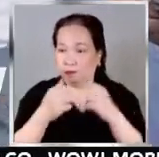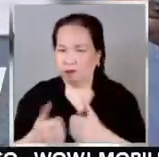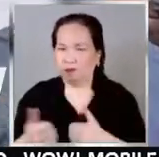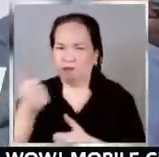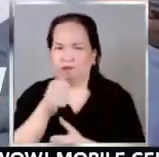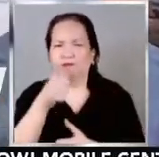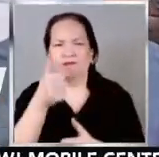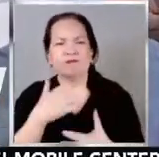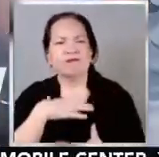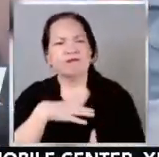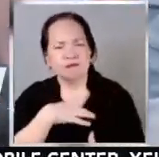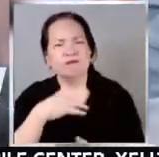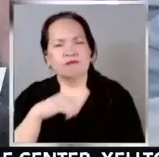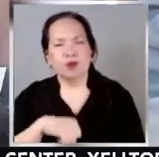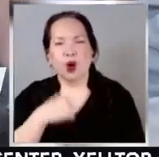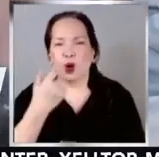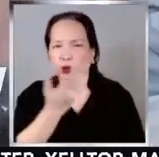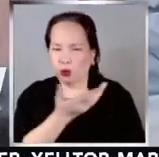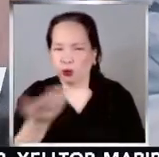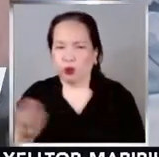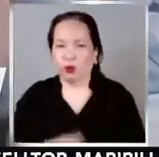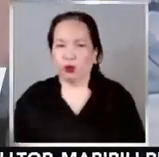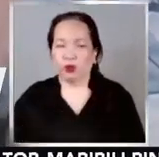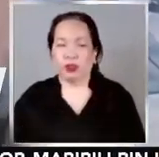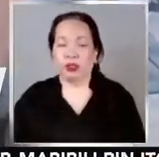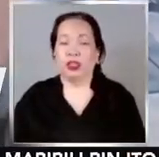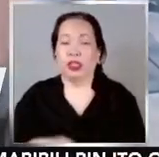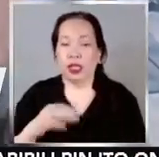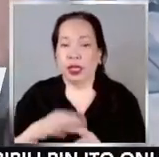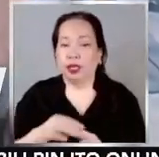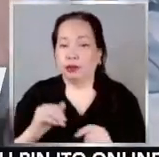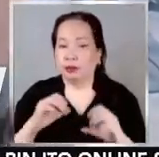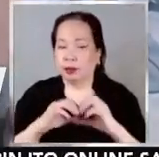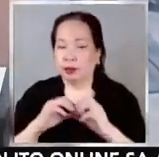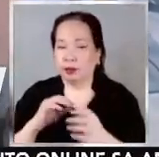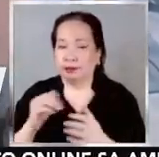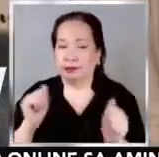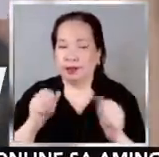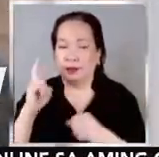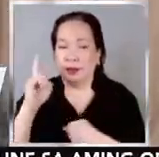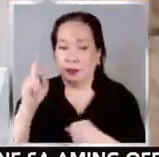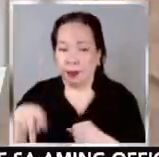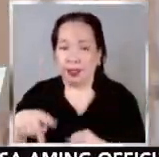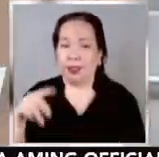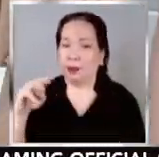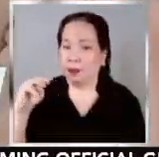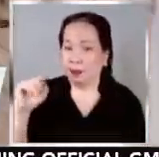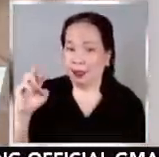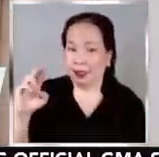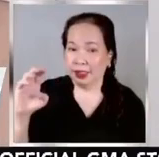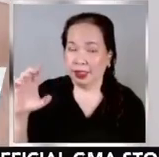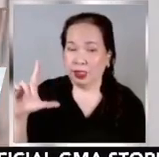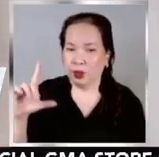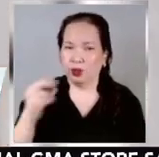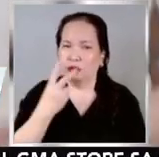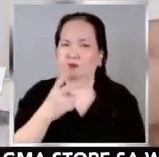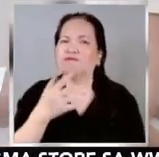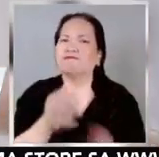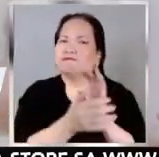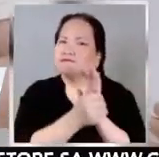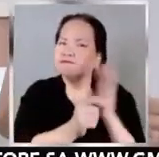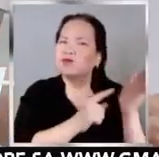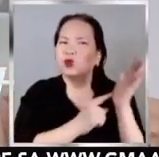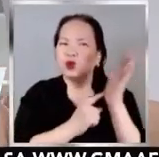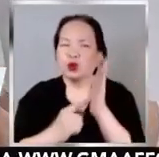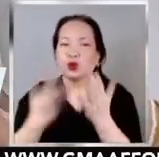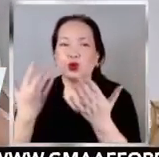Annette Gozon Valdez at Sparkle GMA Artist Center Vice President Joy Marcelo sa ipinakitang angking galing ng new generation of